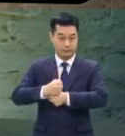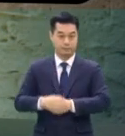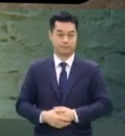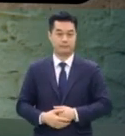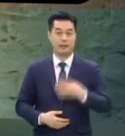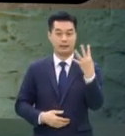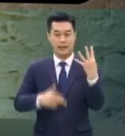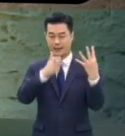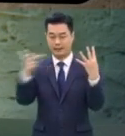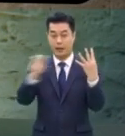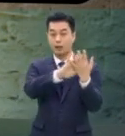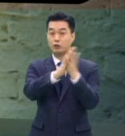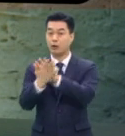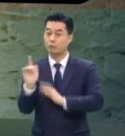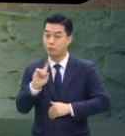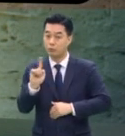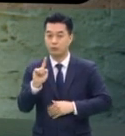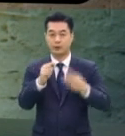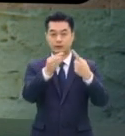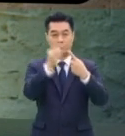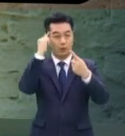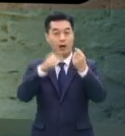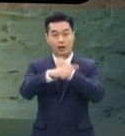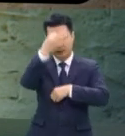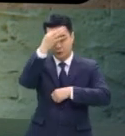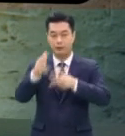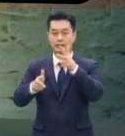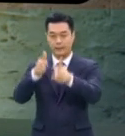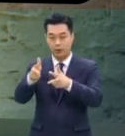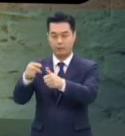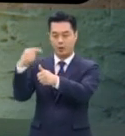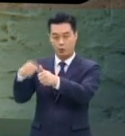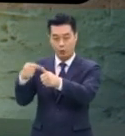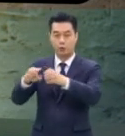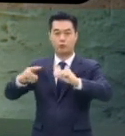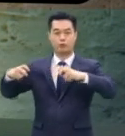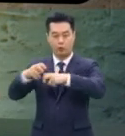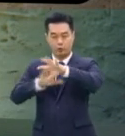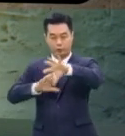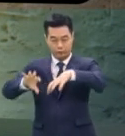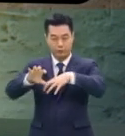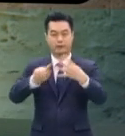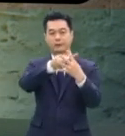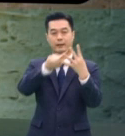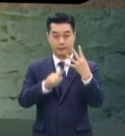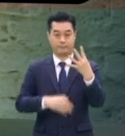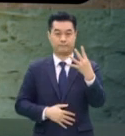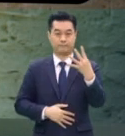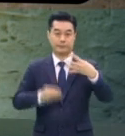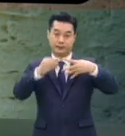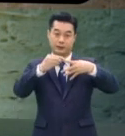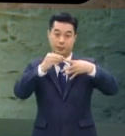4대 대전하는 과학기술 산업 교육 국토 대전 아닙니다 먼저